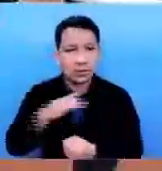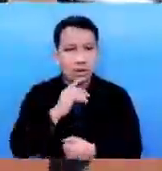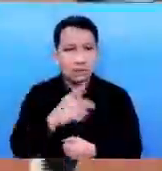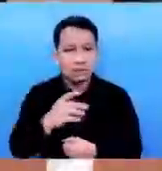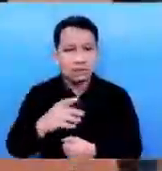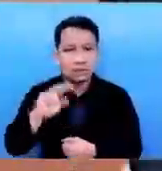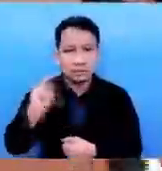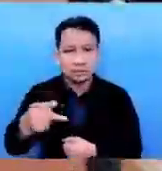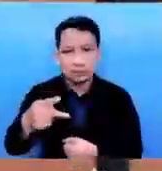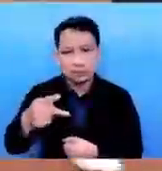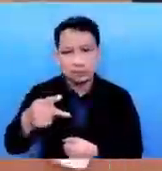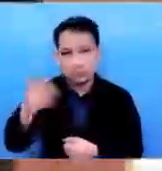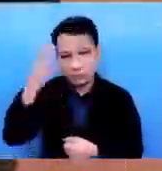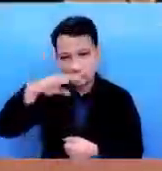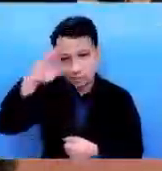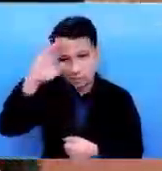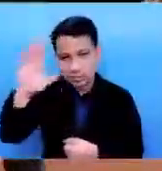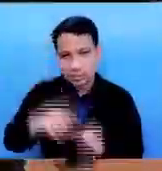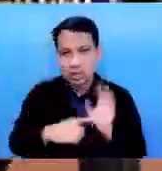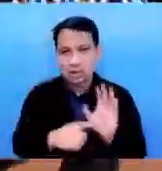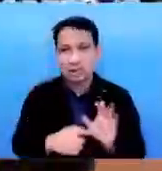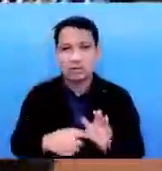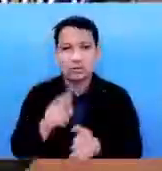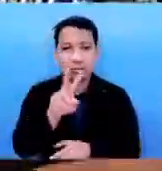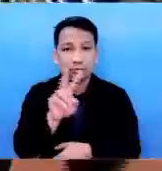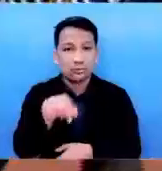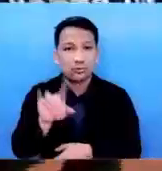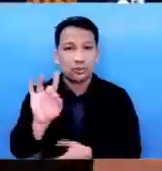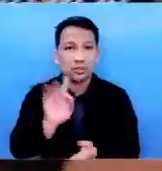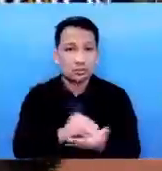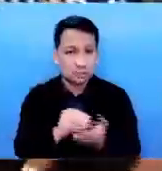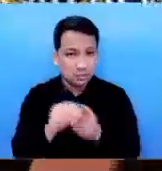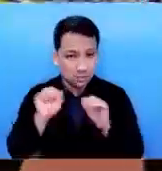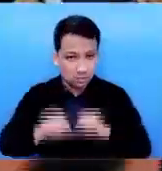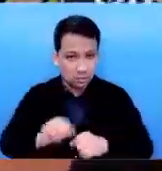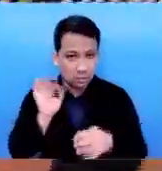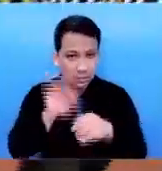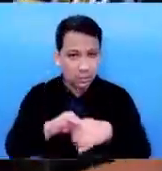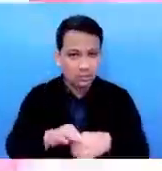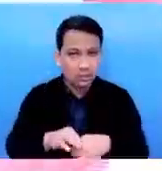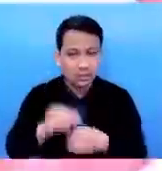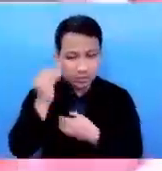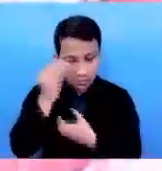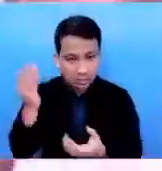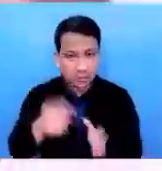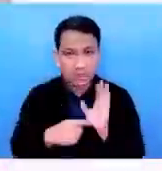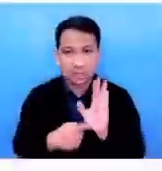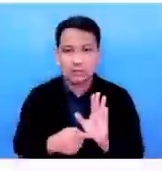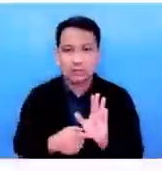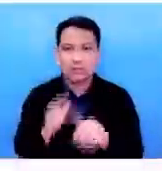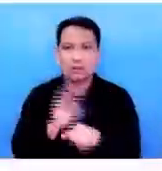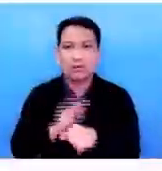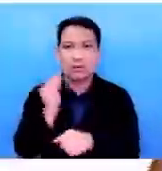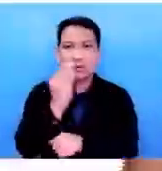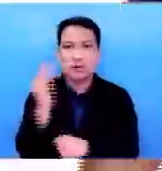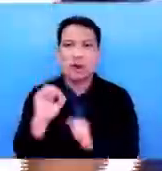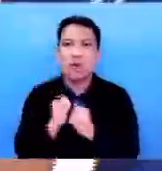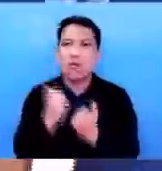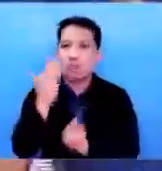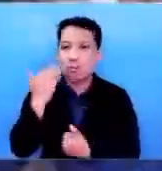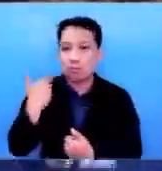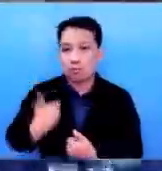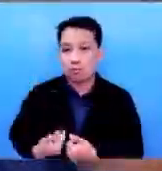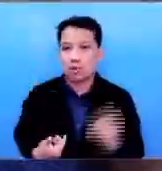second vote rich province sa bansa na mahigit 2.3 million voters. Ipapaalala lang ng mga veranong mambabatas kung bakit sila